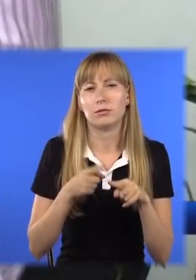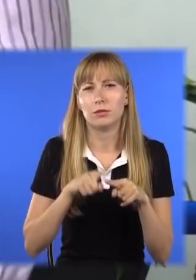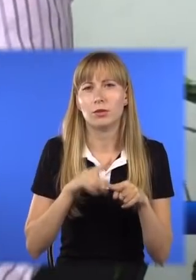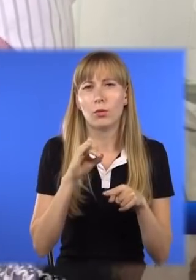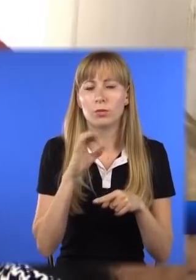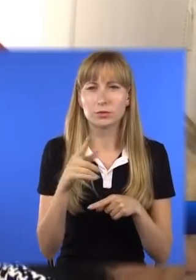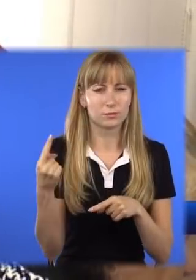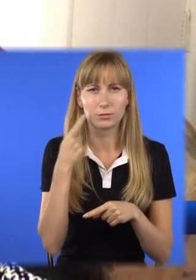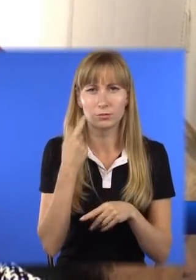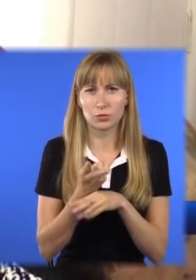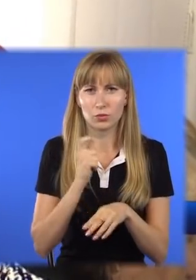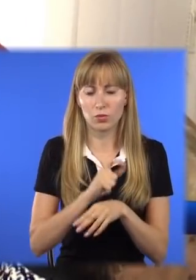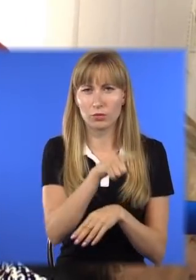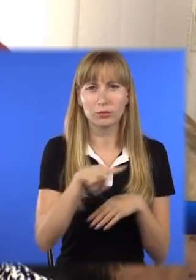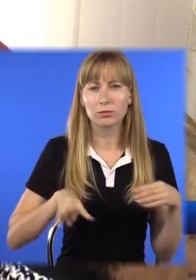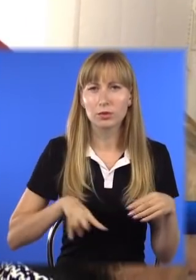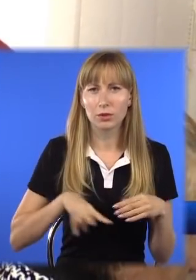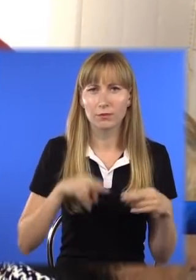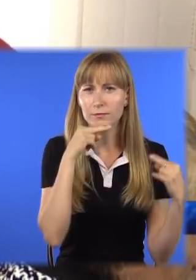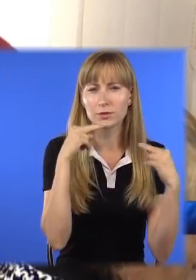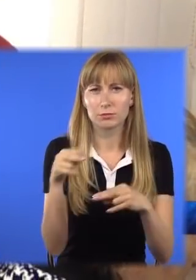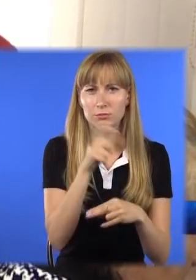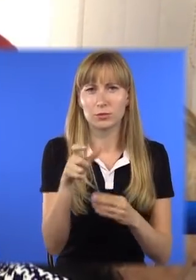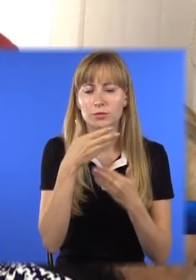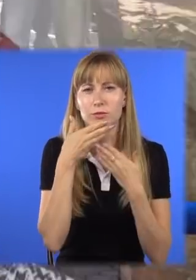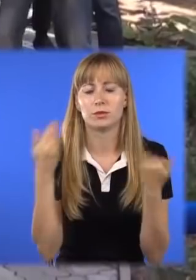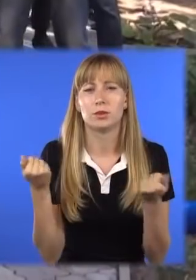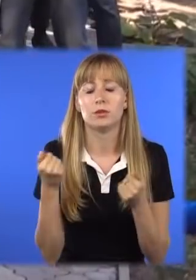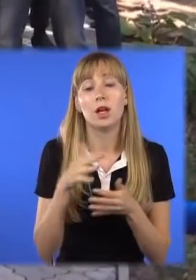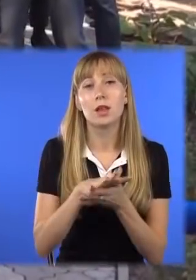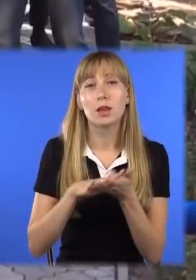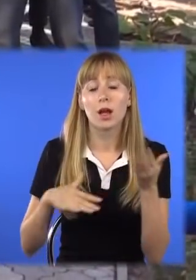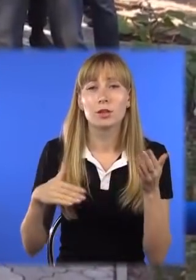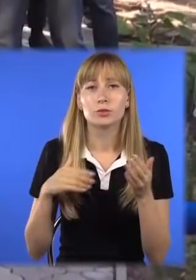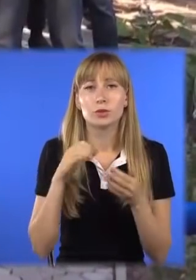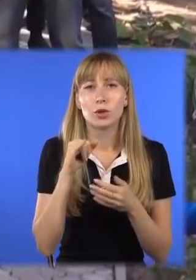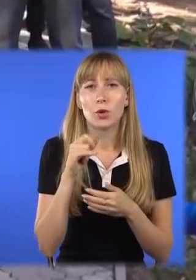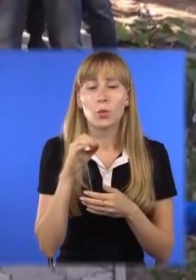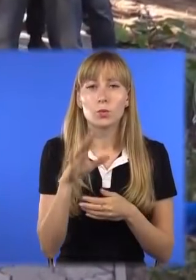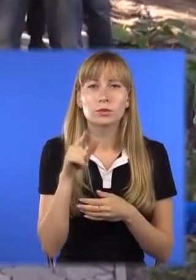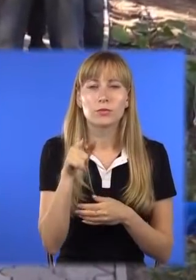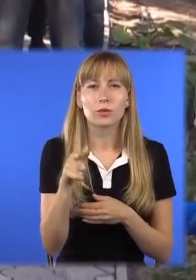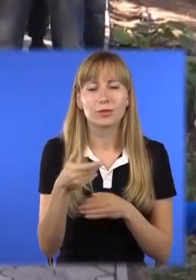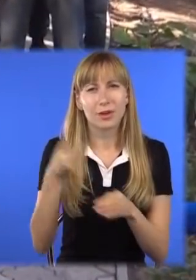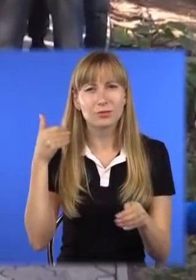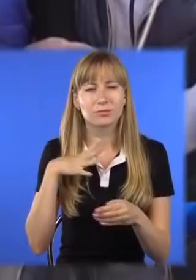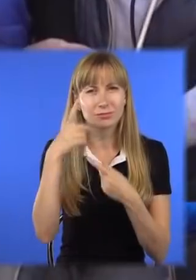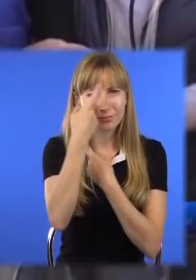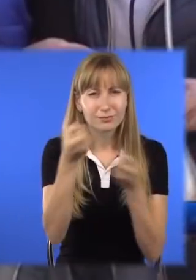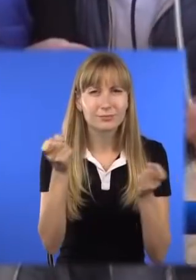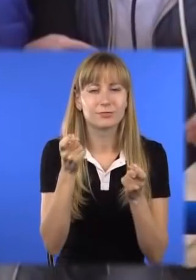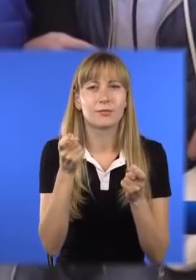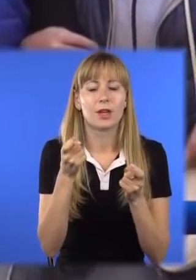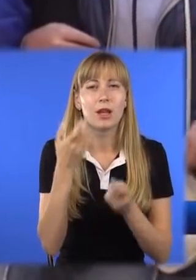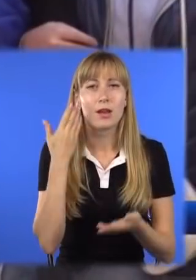у керівника теплоцентралі до долі людей. Раніше нардеп Усов поставив ультиматум: або підприємство встановить містянам